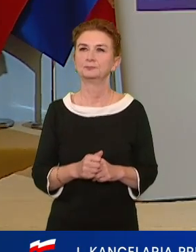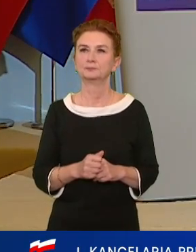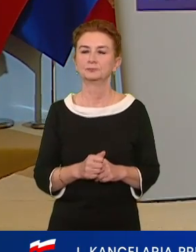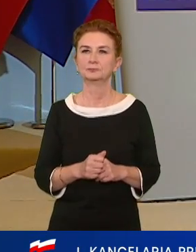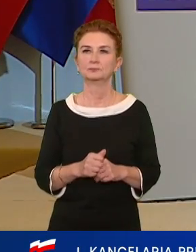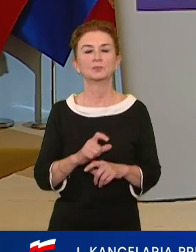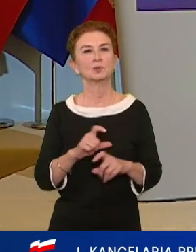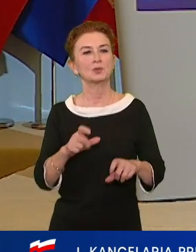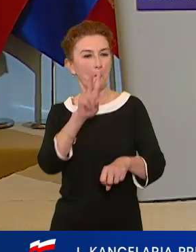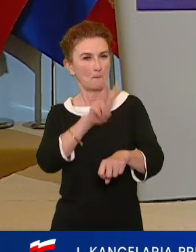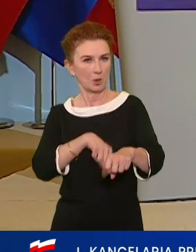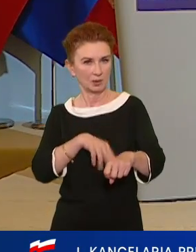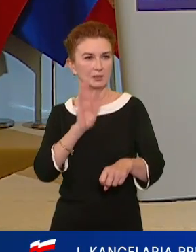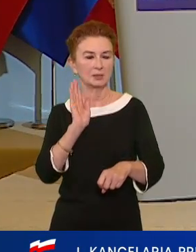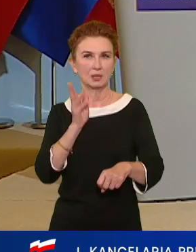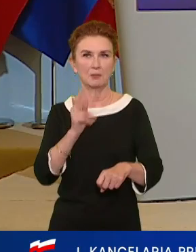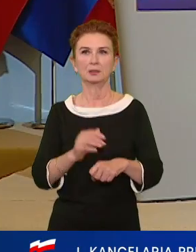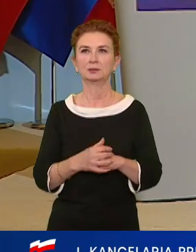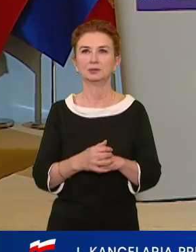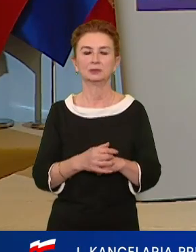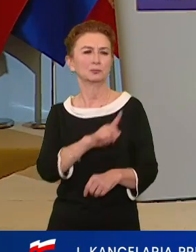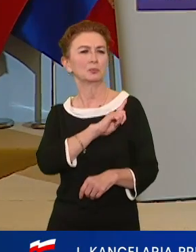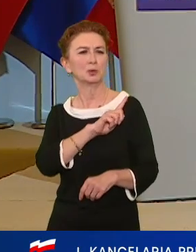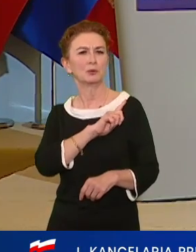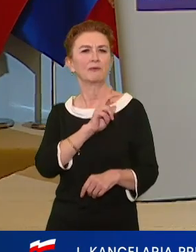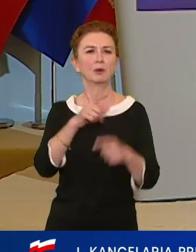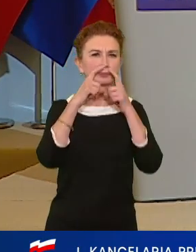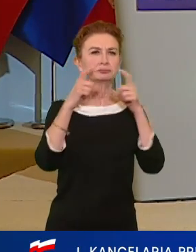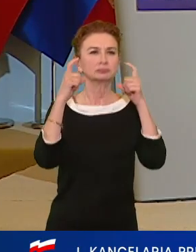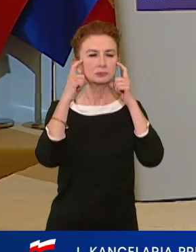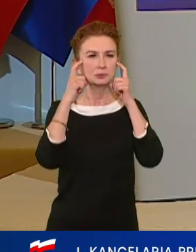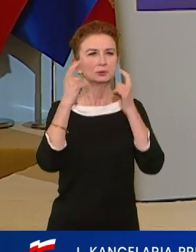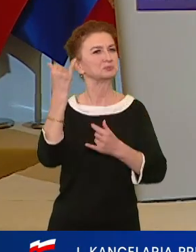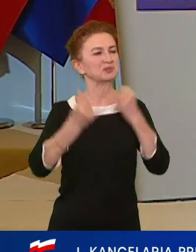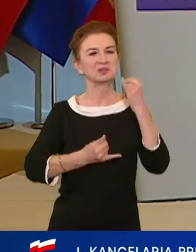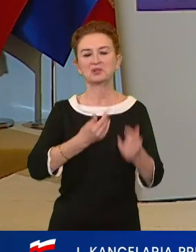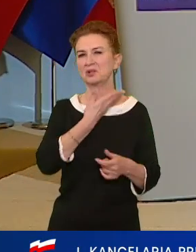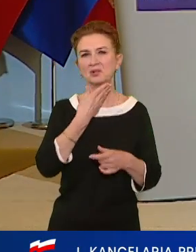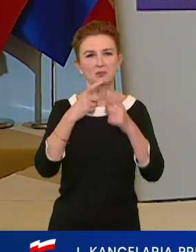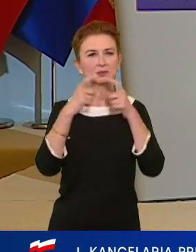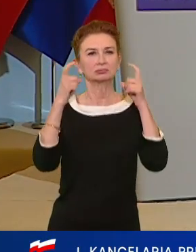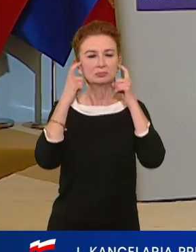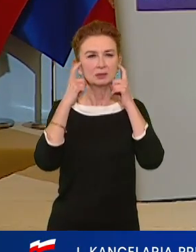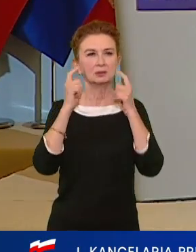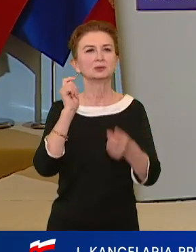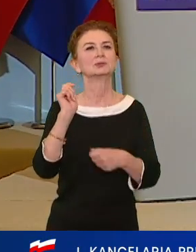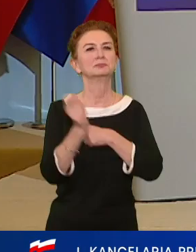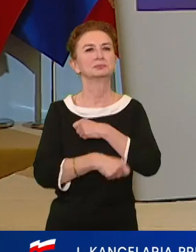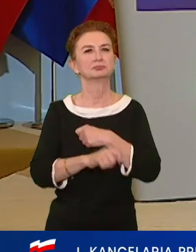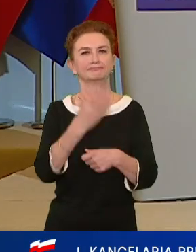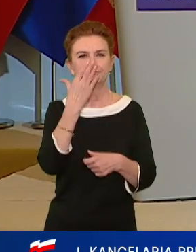czy policja będzie egzekwować zawieszenia maseczek jakie są kary za nieprzestrzeganie tej zasady noszenie masek